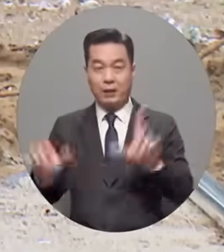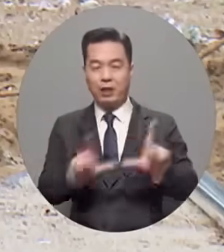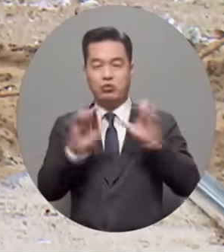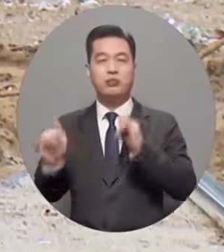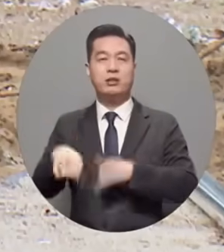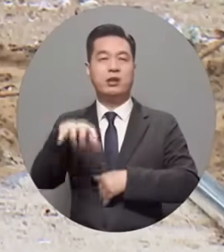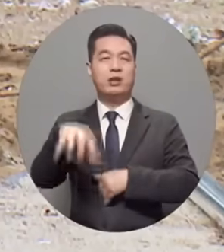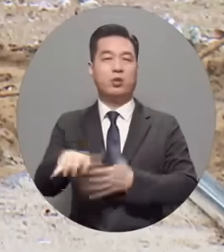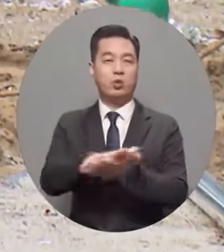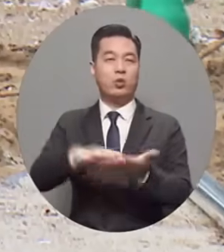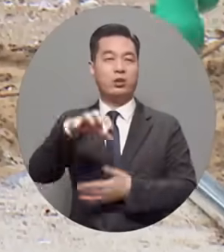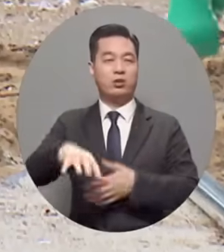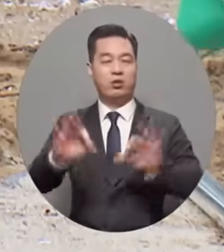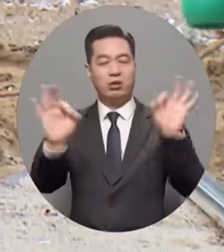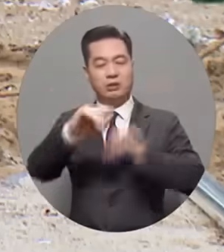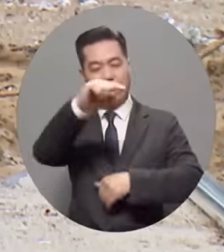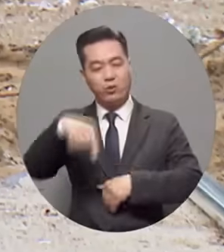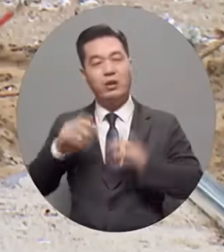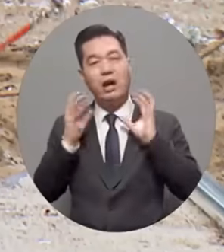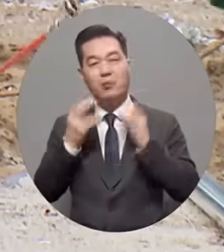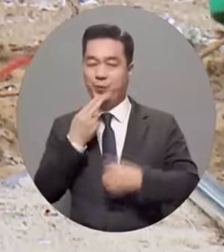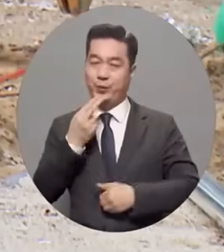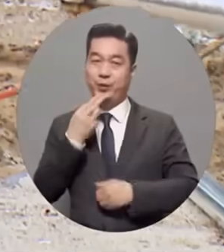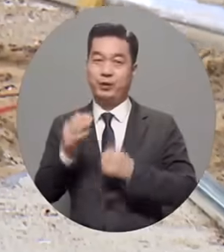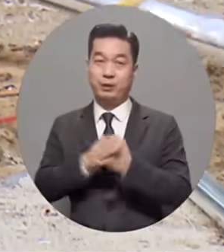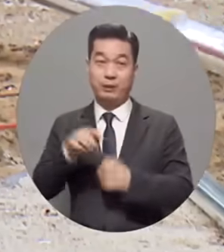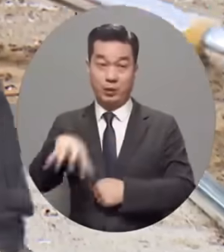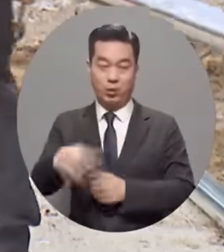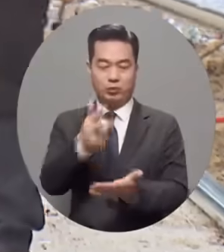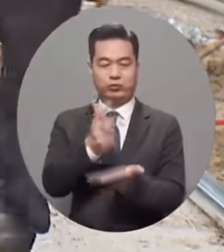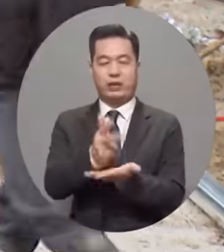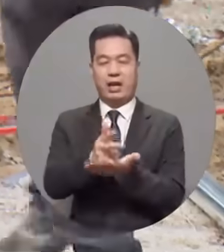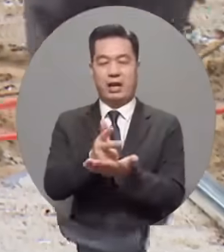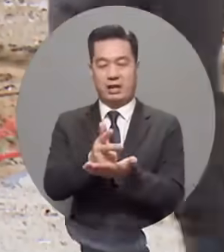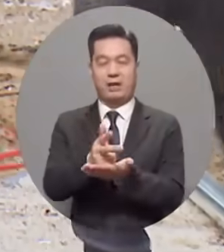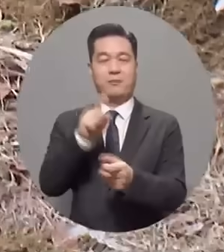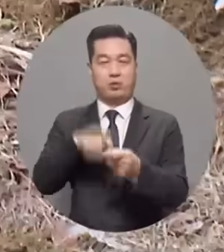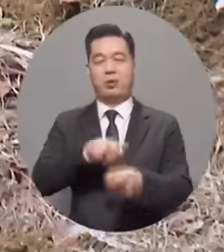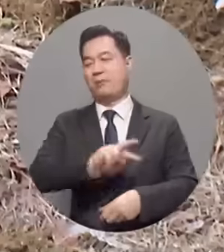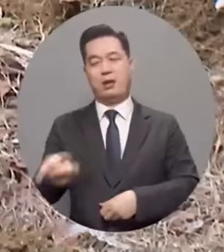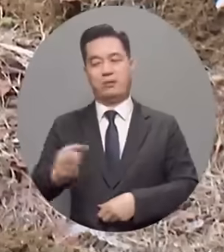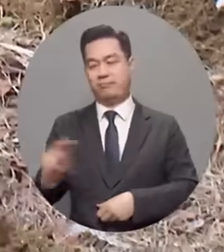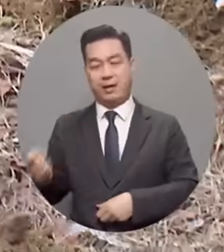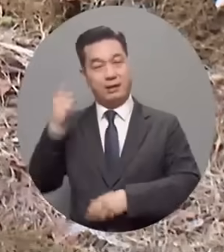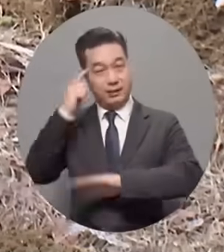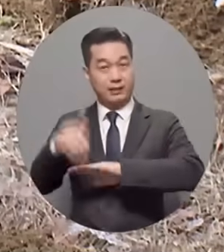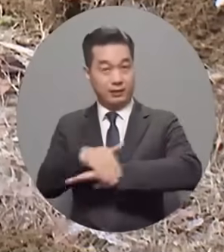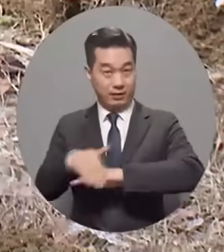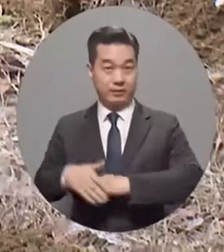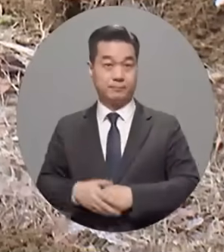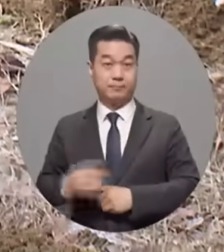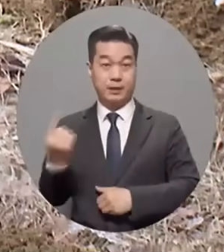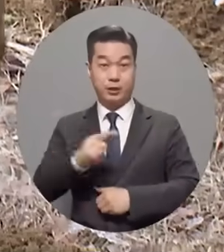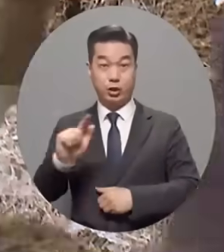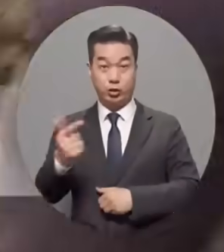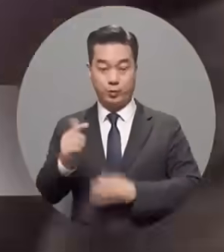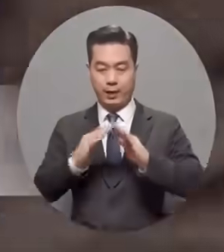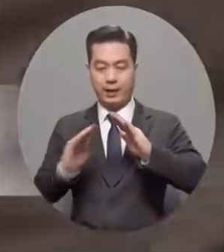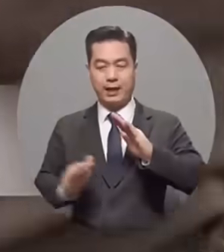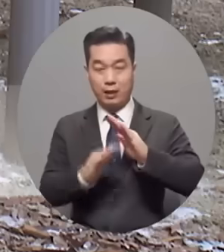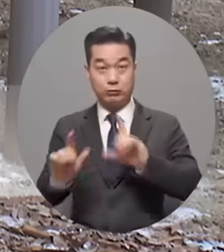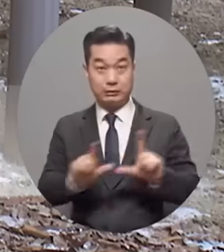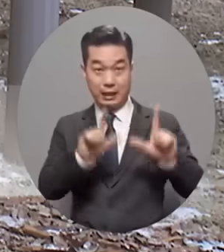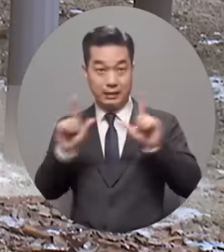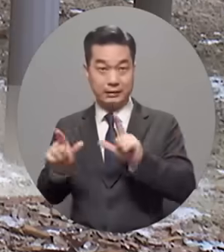이 놀이터를 찾는 어린이가 없어지자 이곳을 주차장으로 바꾸기로 했습니다. 1,600여 세대가 사는 이 아파트